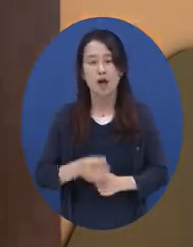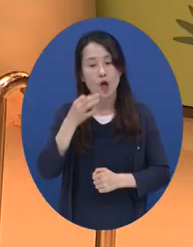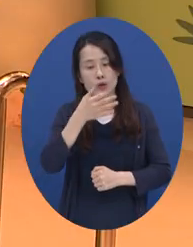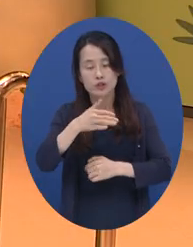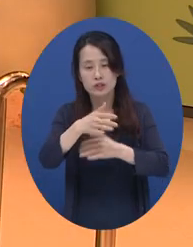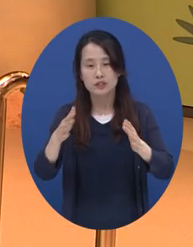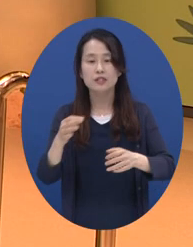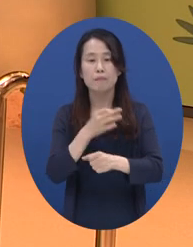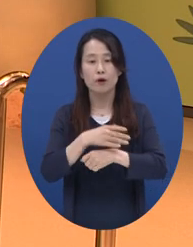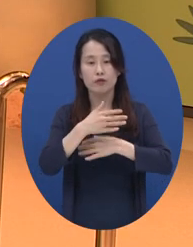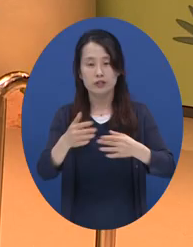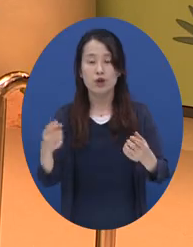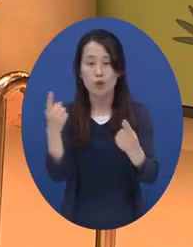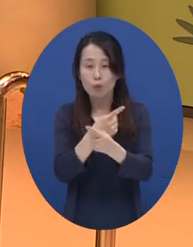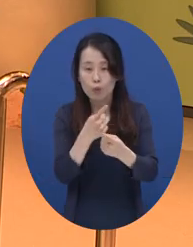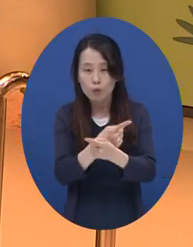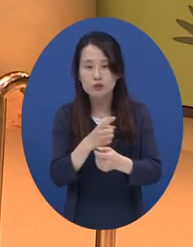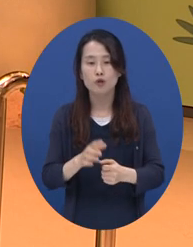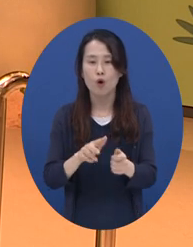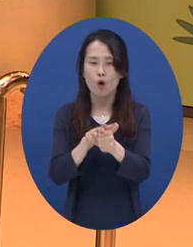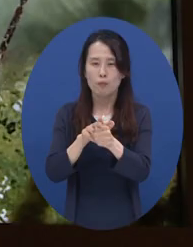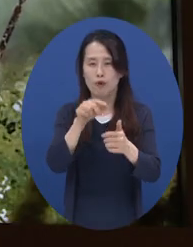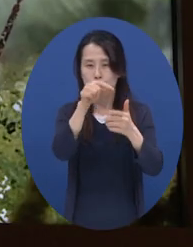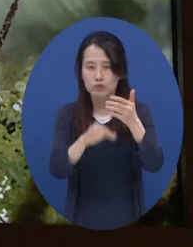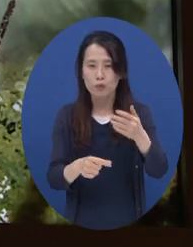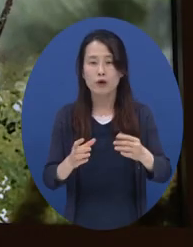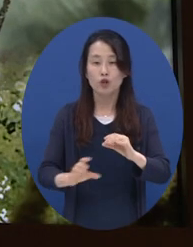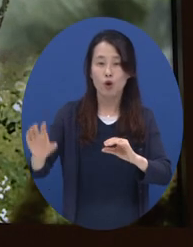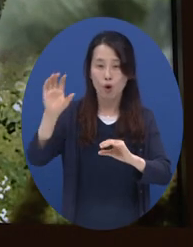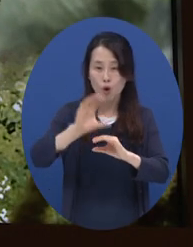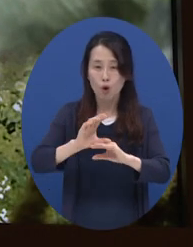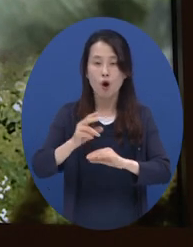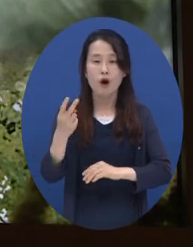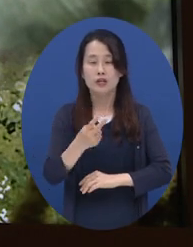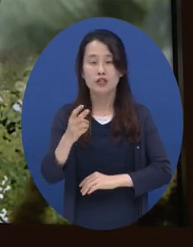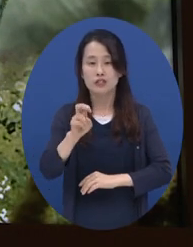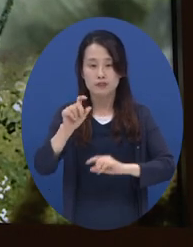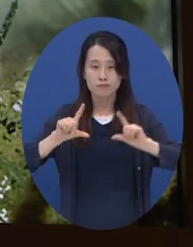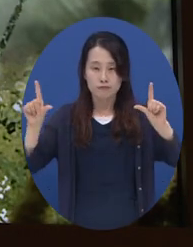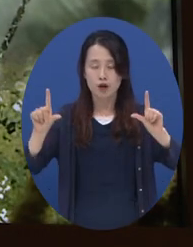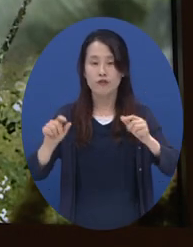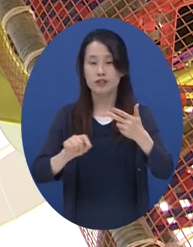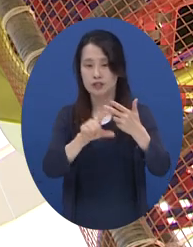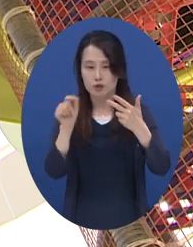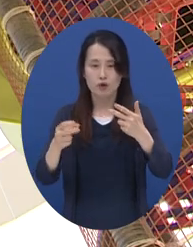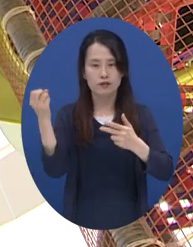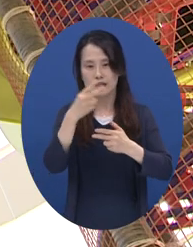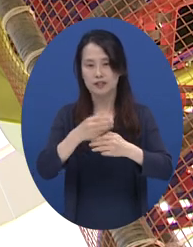계획. 전시실과 편의시설을 개선하고 콘텐츠와 프로그램을 보완한 후